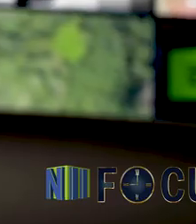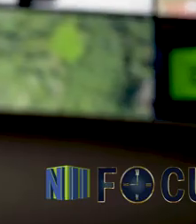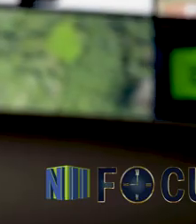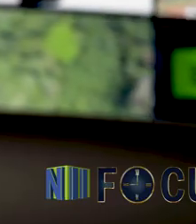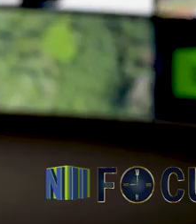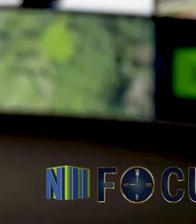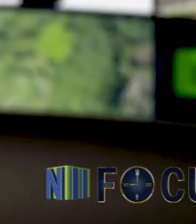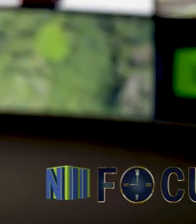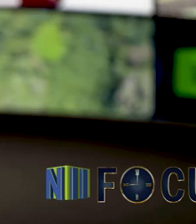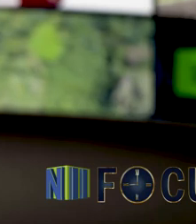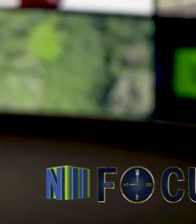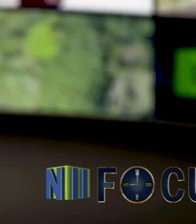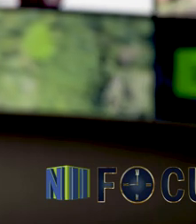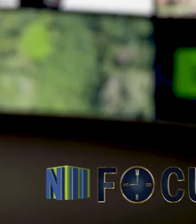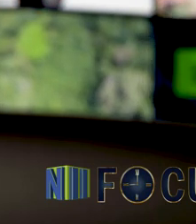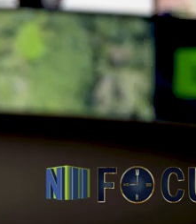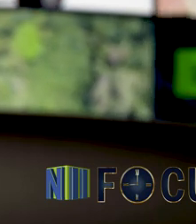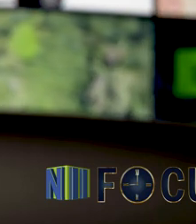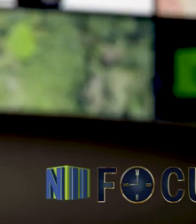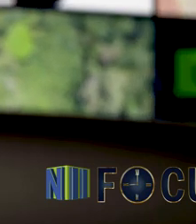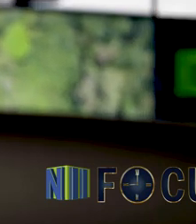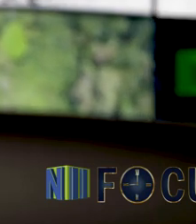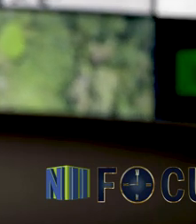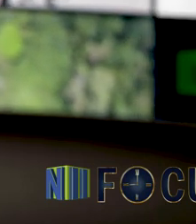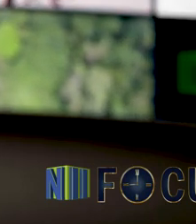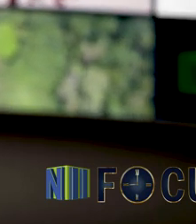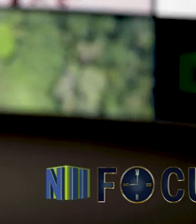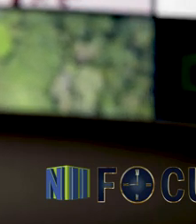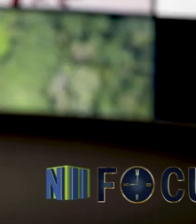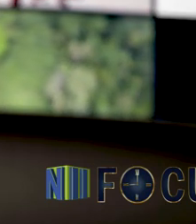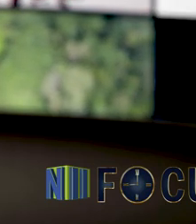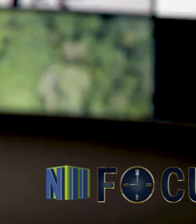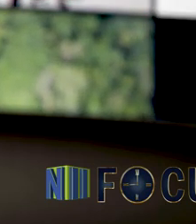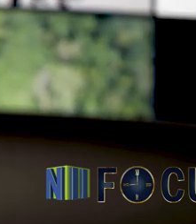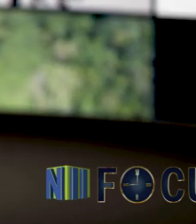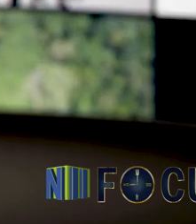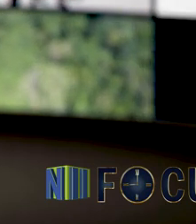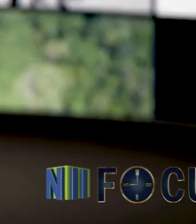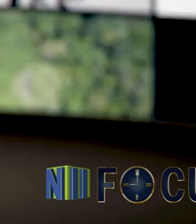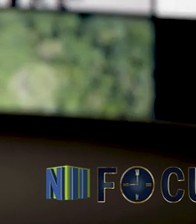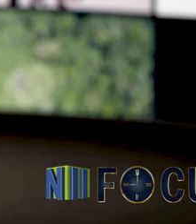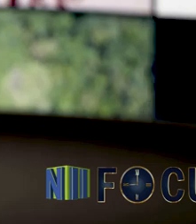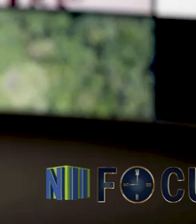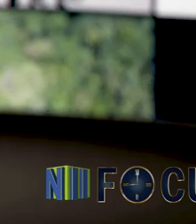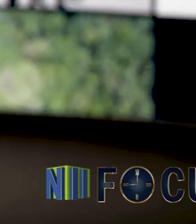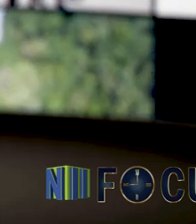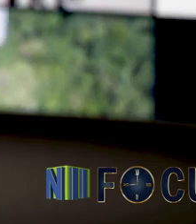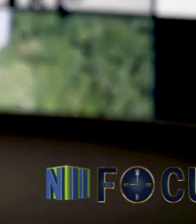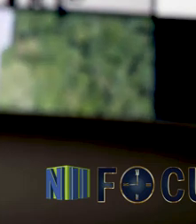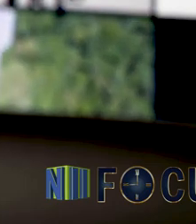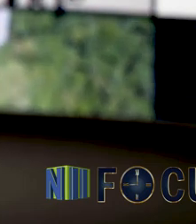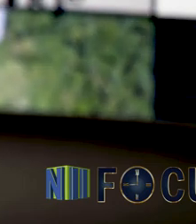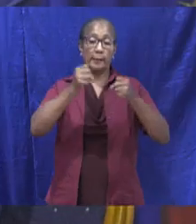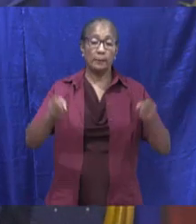gedaan door de Surinaamse Vereniging van Journalisten en individuele mediawerkers meegenomen. Vandaag wordt de volgende informatie